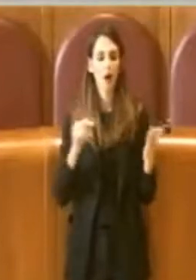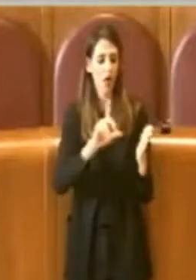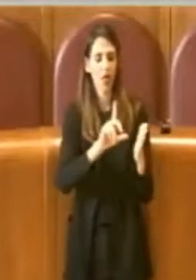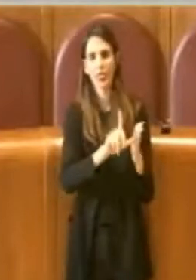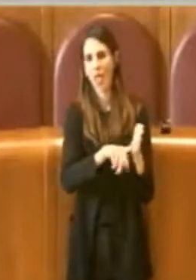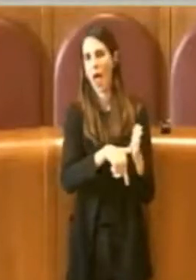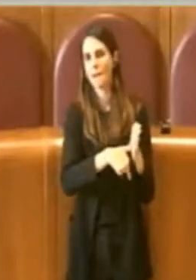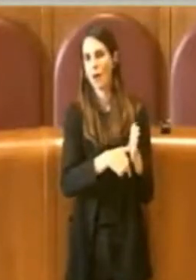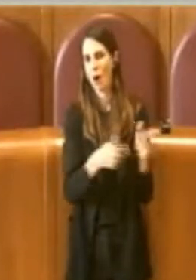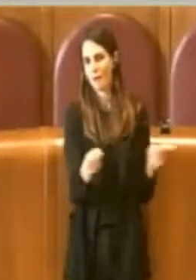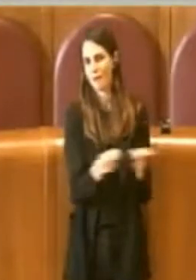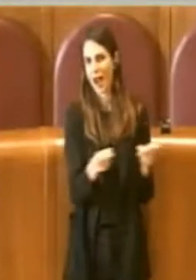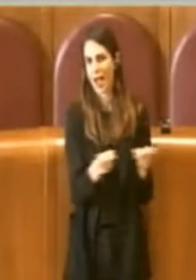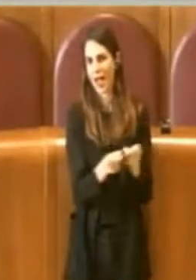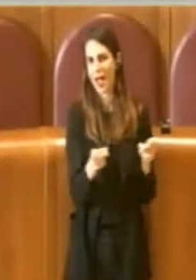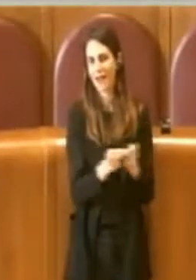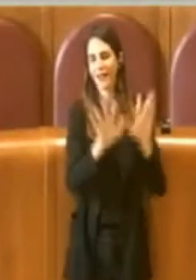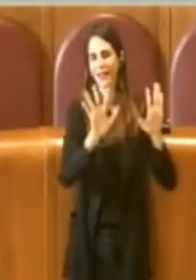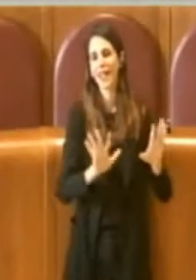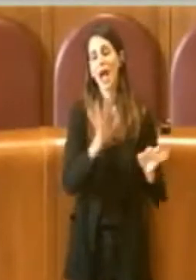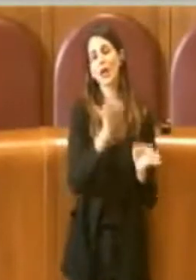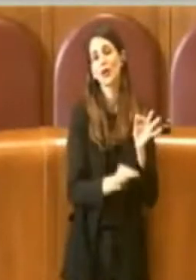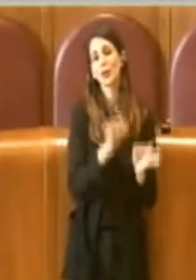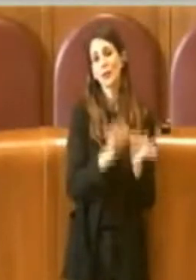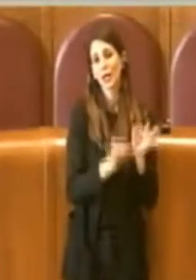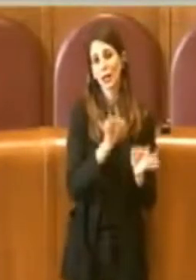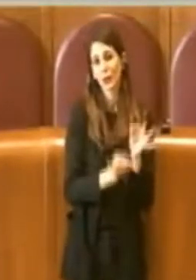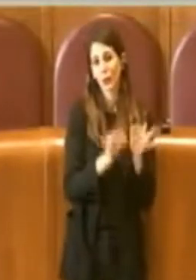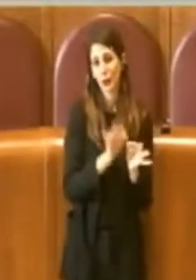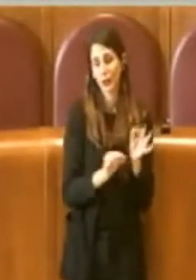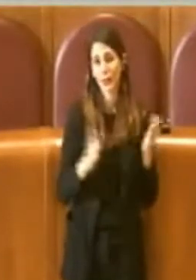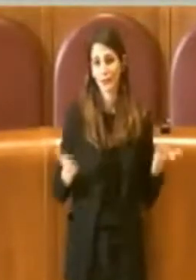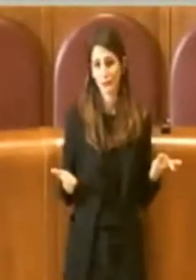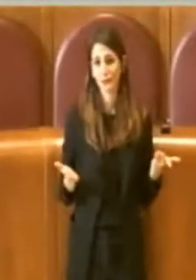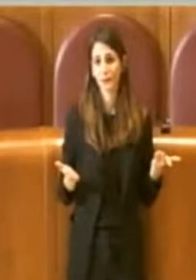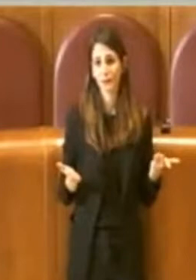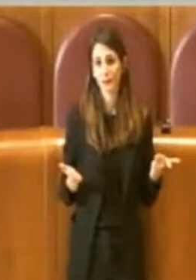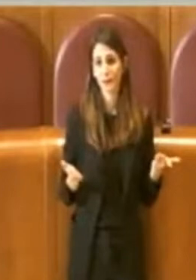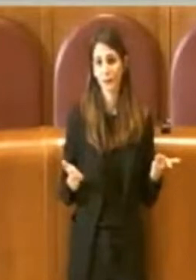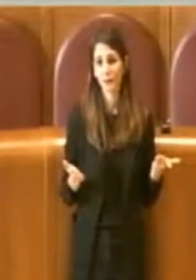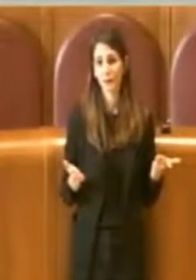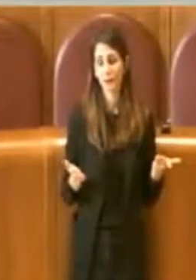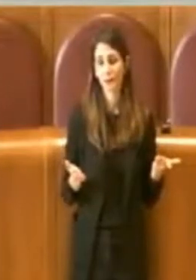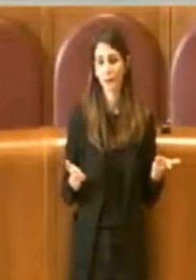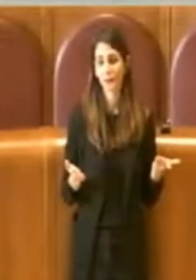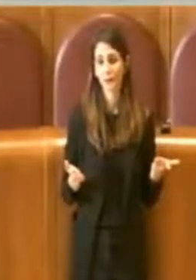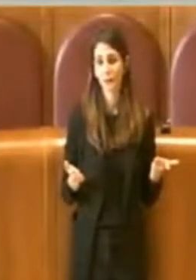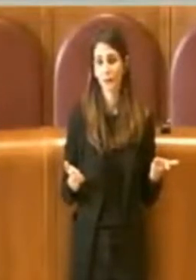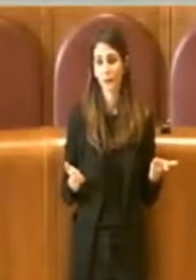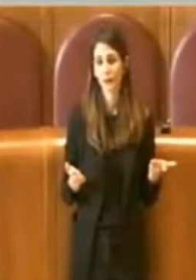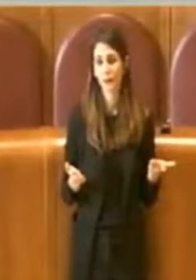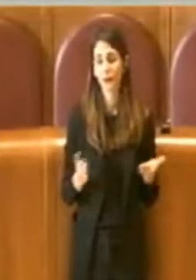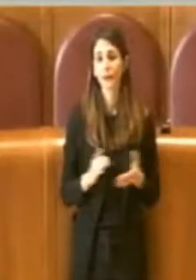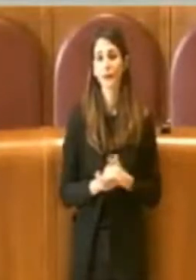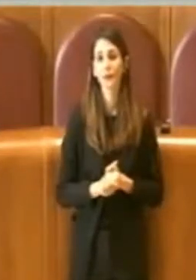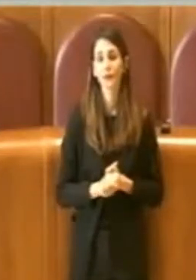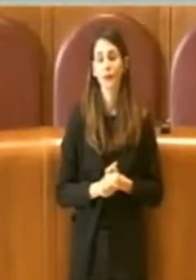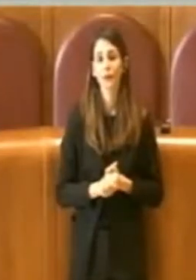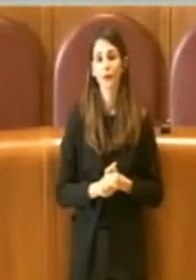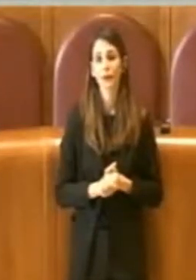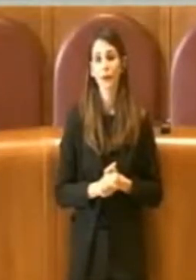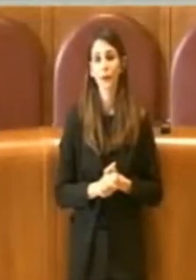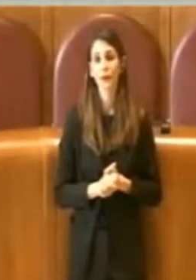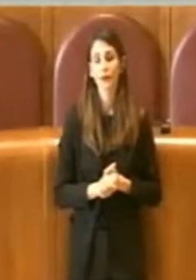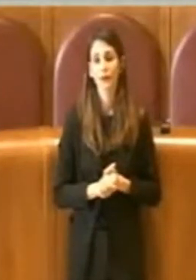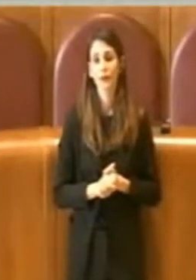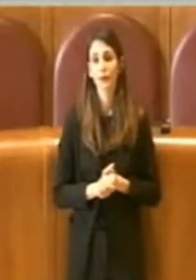della discussione generale, quindi potendo andare anche un pochino, diciamo così, a braccio, dicevo, tutto questo è stato condensato anche